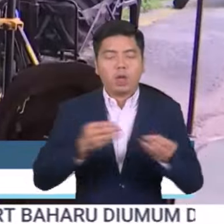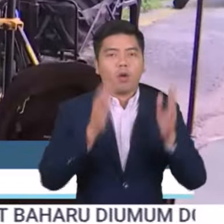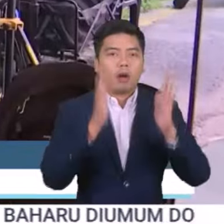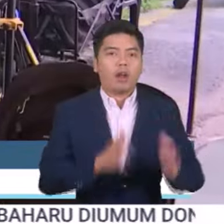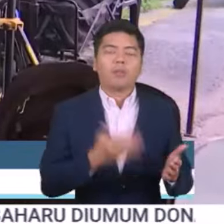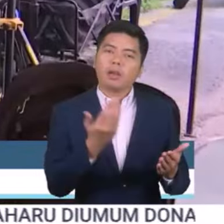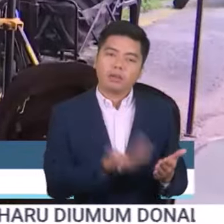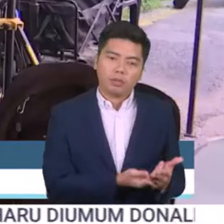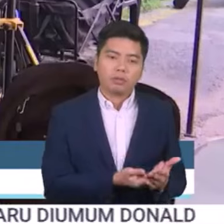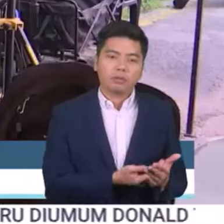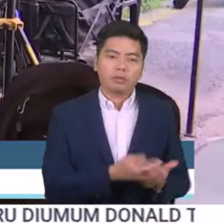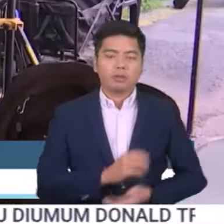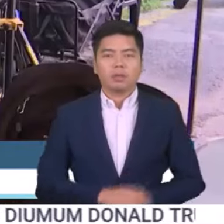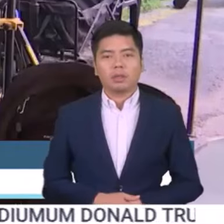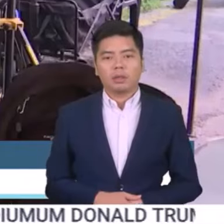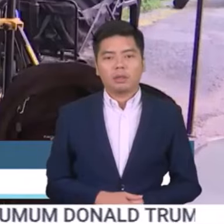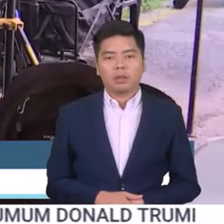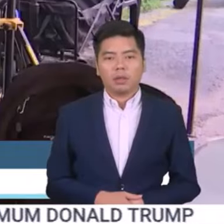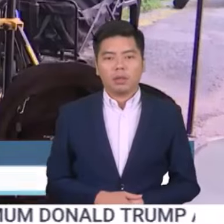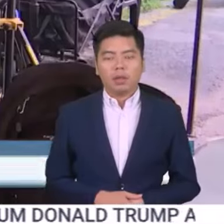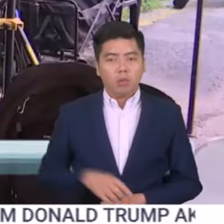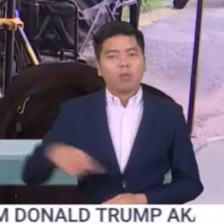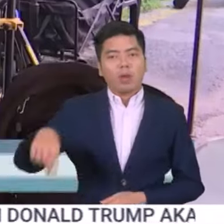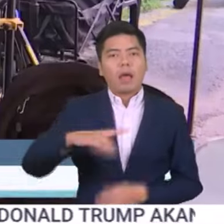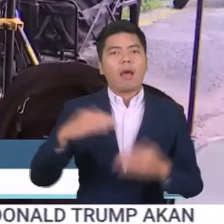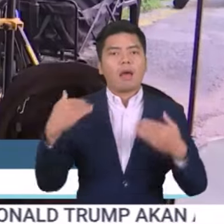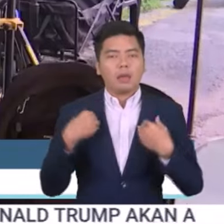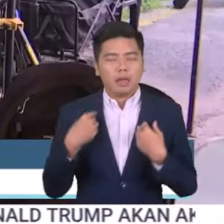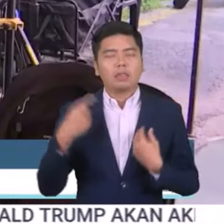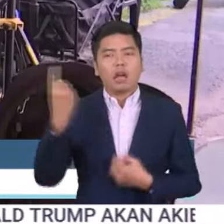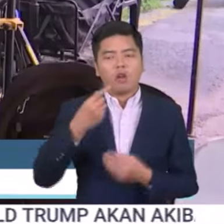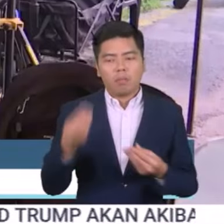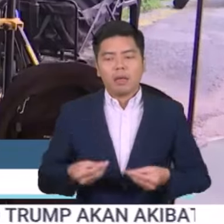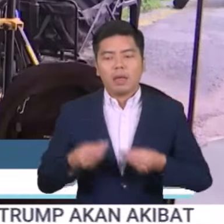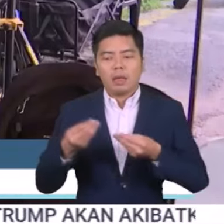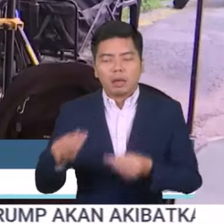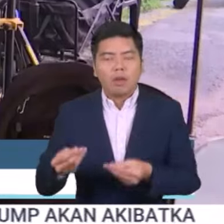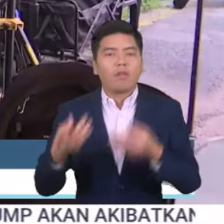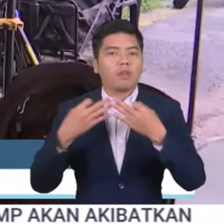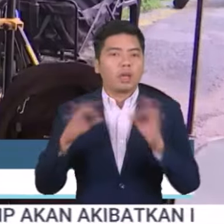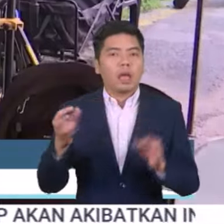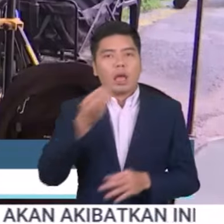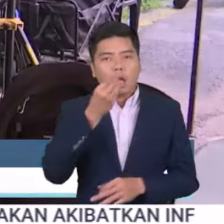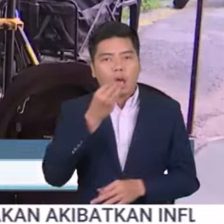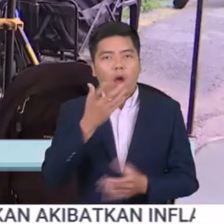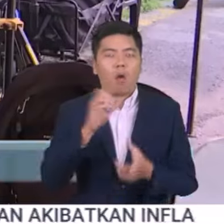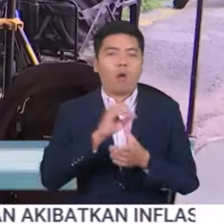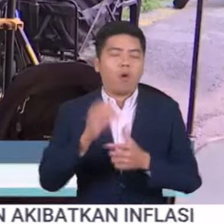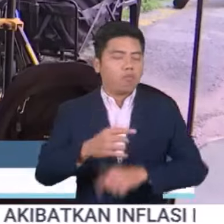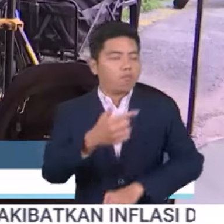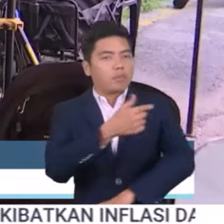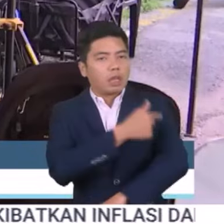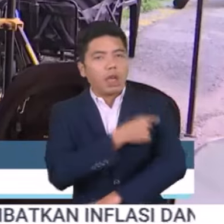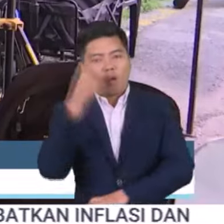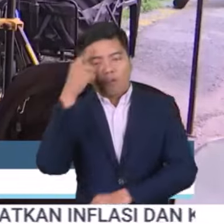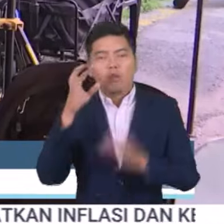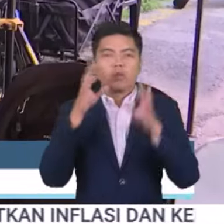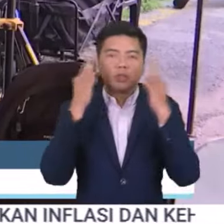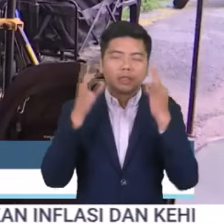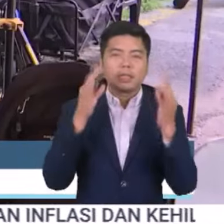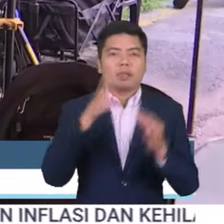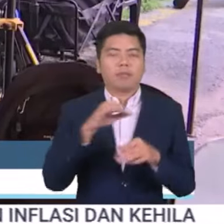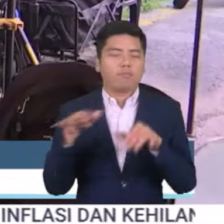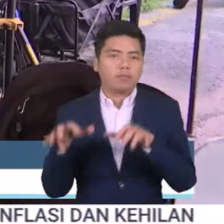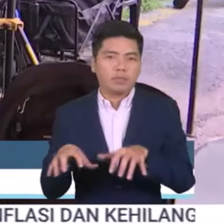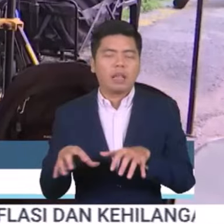orang selalu ada bagi free makanan, ada tolong neuter mandu itu kucing anjing lah. So saya banyak thank you